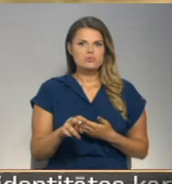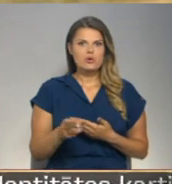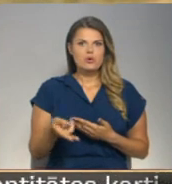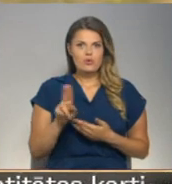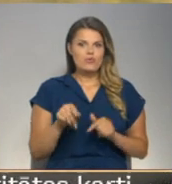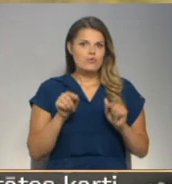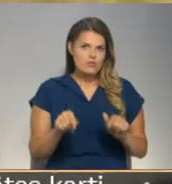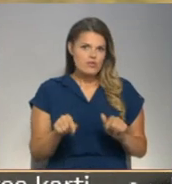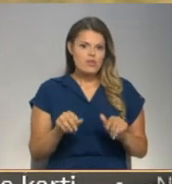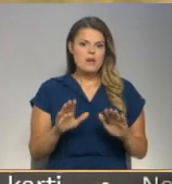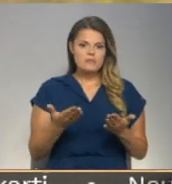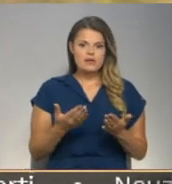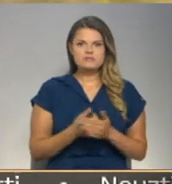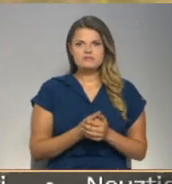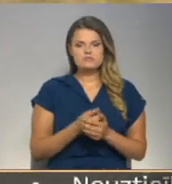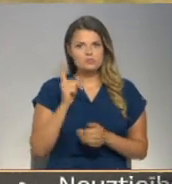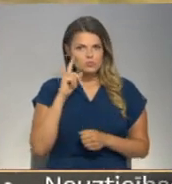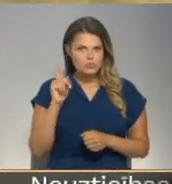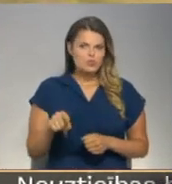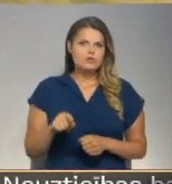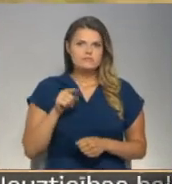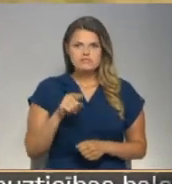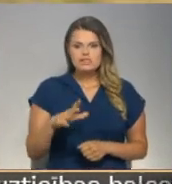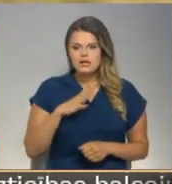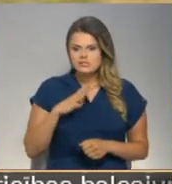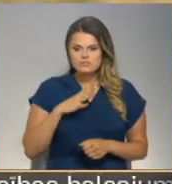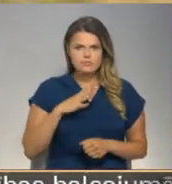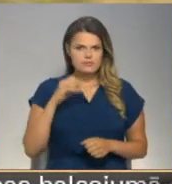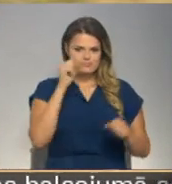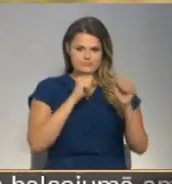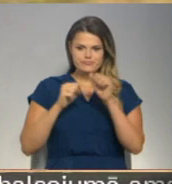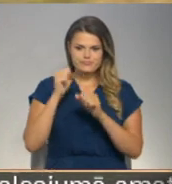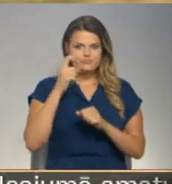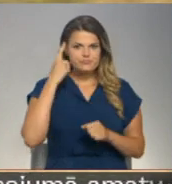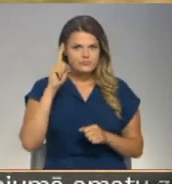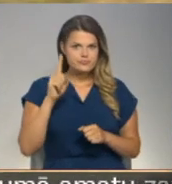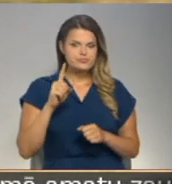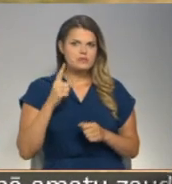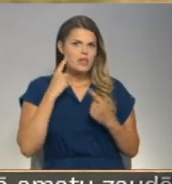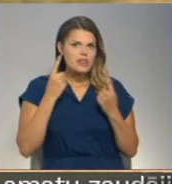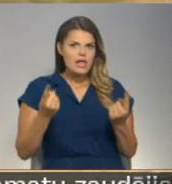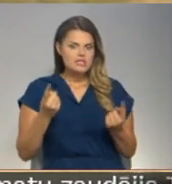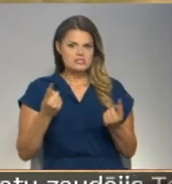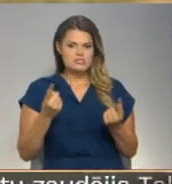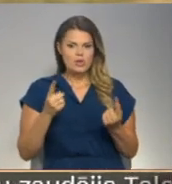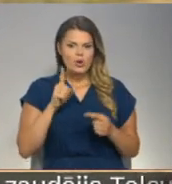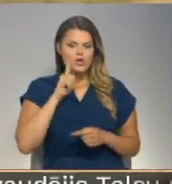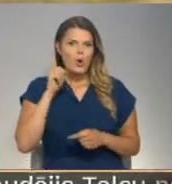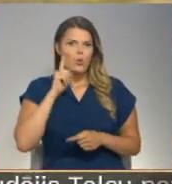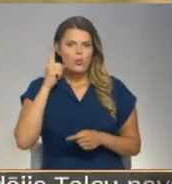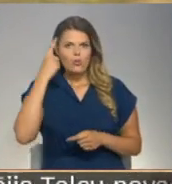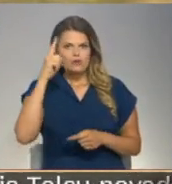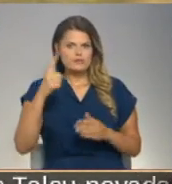un tā, bet nu, viennozīmīgi tas bija kaut kāda pārgalvība un nezinu, jaunības kaut